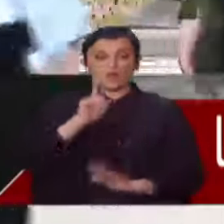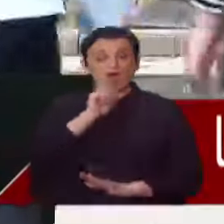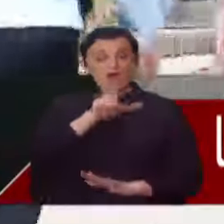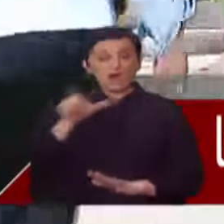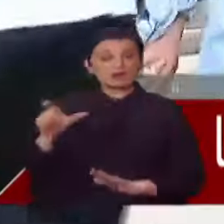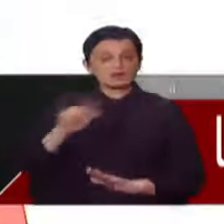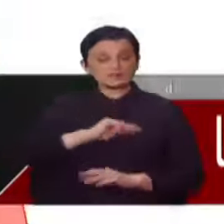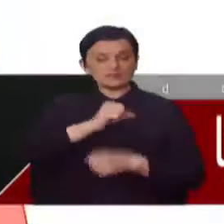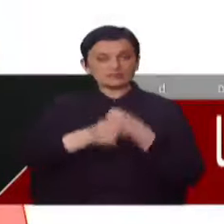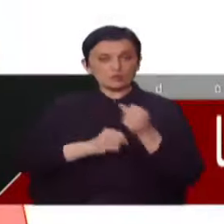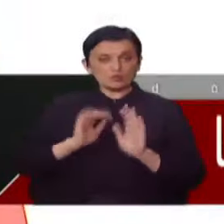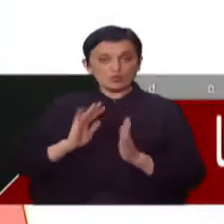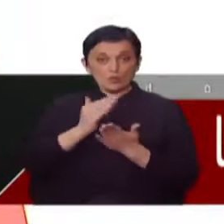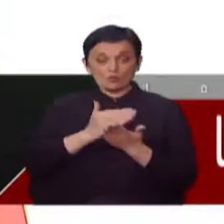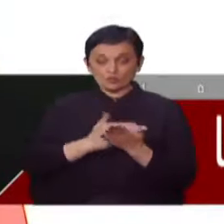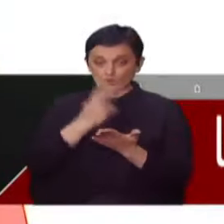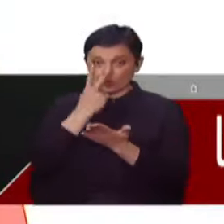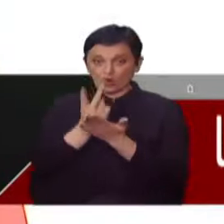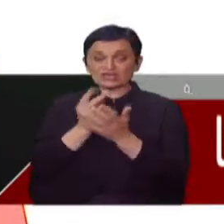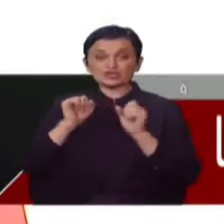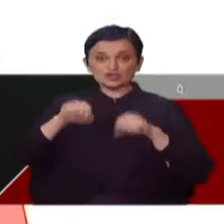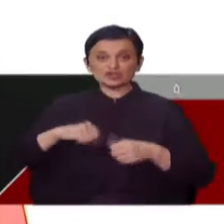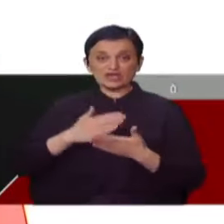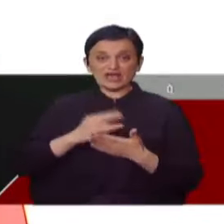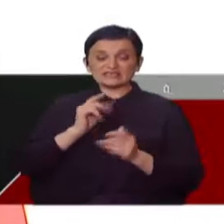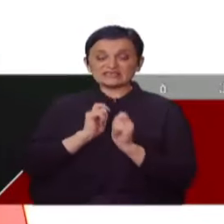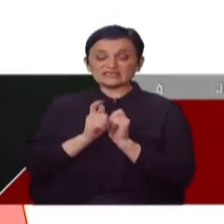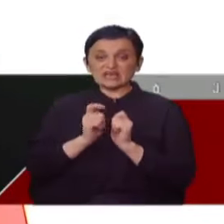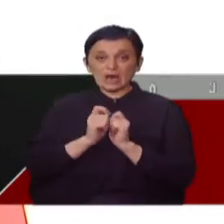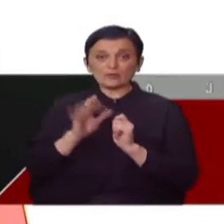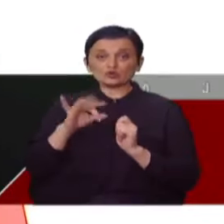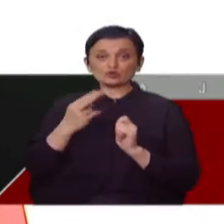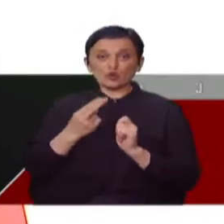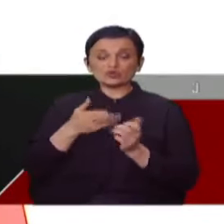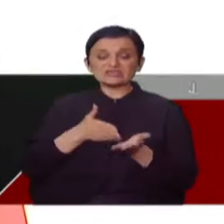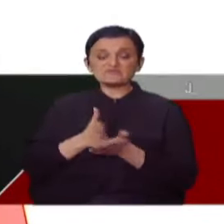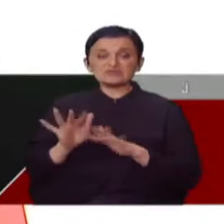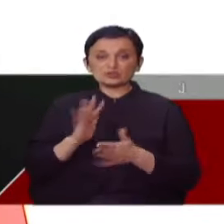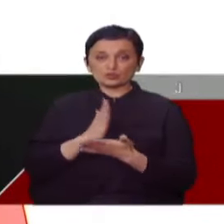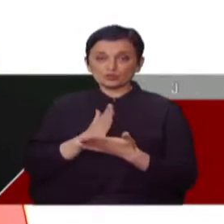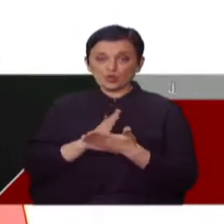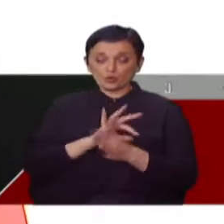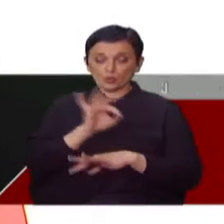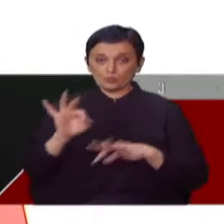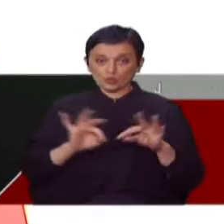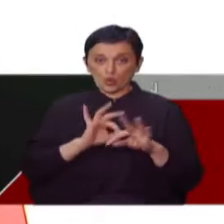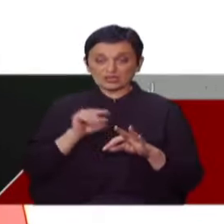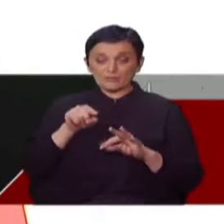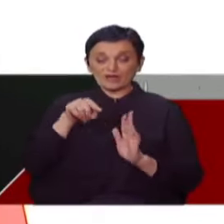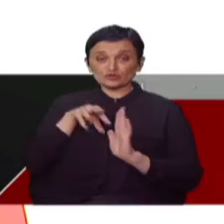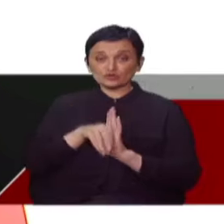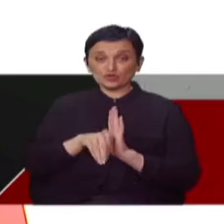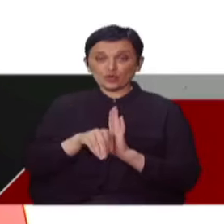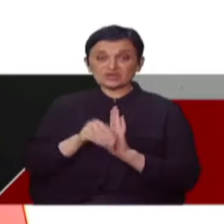ახალგაზრდები დაასაქმოს. Პროგრამის მიხედვით შესაძლებელია დაფინანსდეს სოციალური მისიის მქონე პროექტებით. მათ